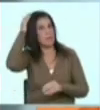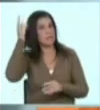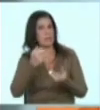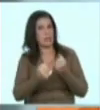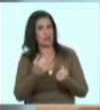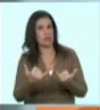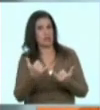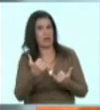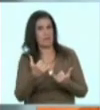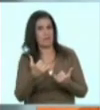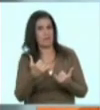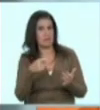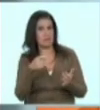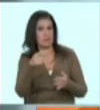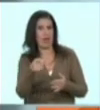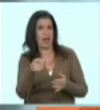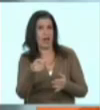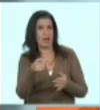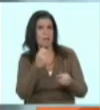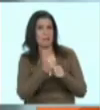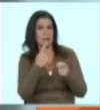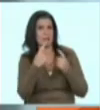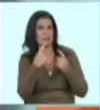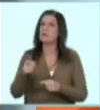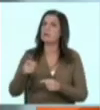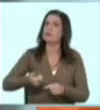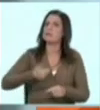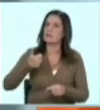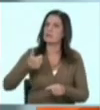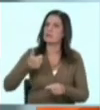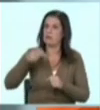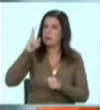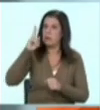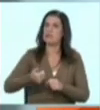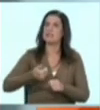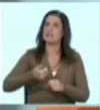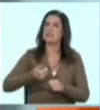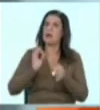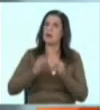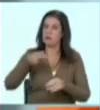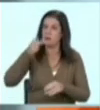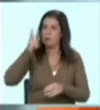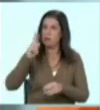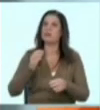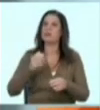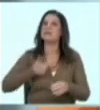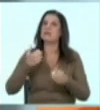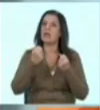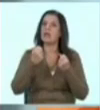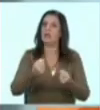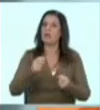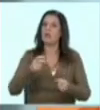למעשה, ששר הביטחון זה ליכוד, שר החוץ זה ליכוד, שר המשפטים זה ליכוד, שר החינוך זה ליכוד, שר התחבורה זה ליכוד, שר